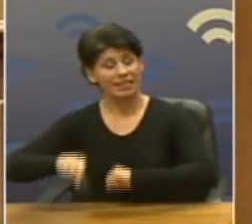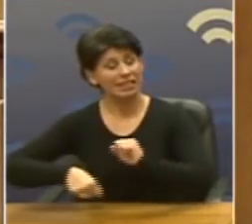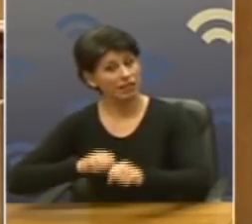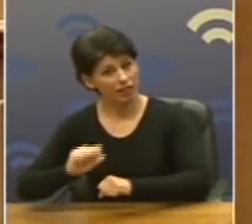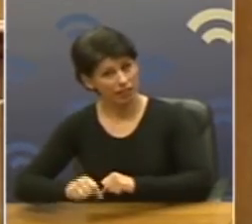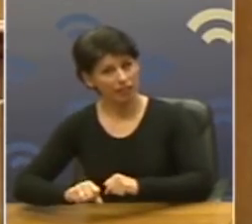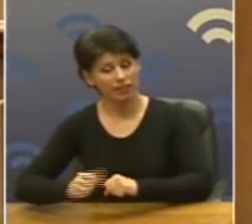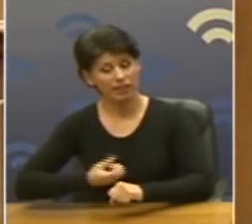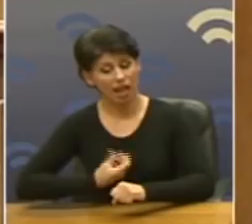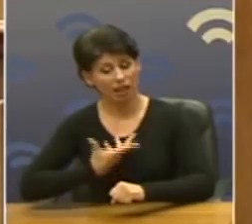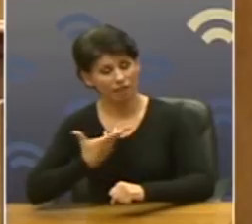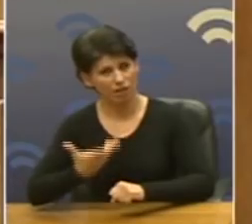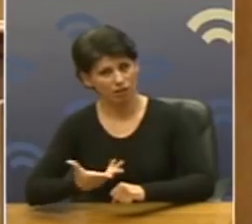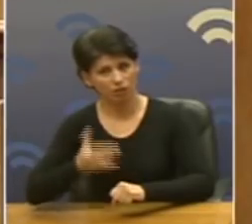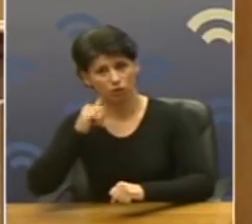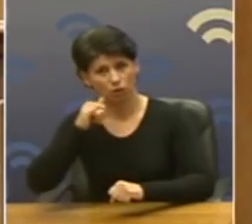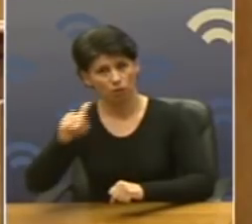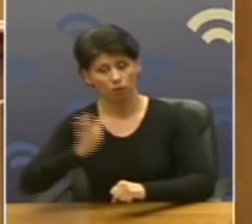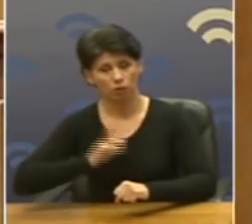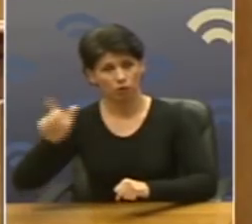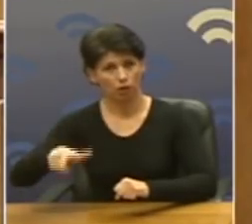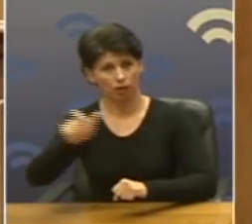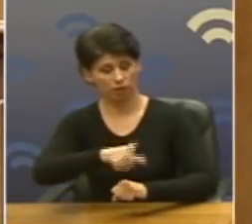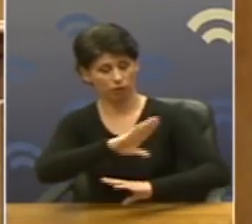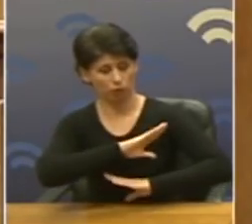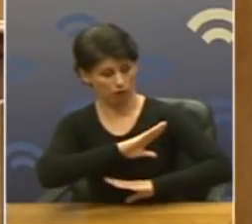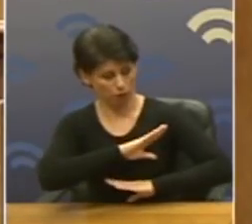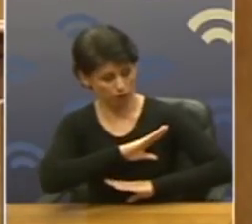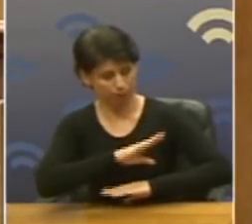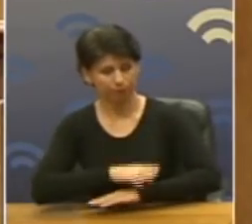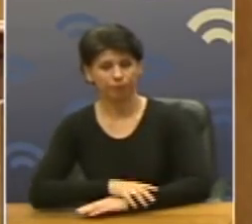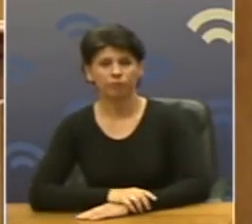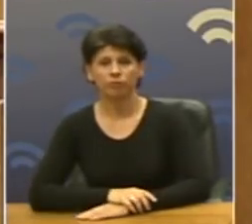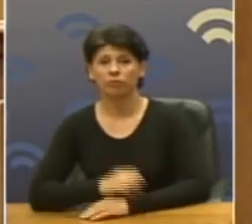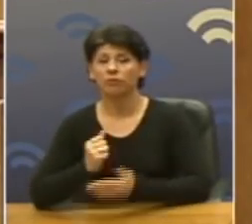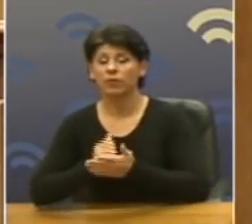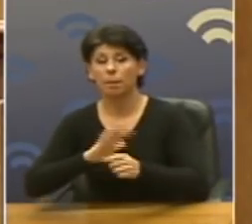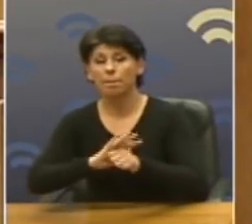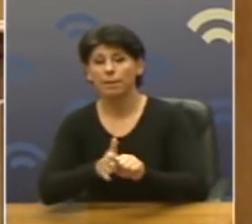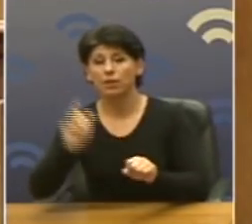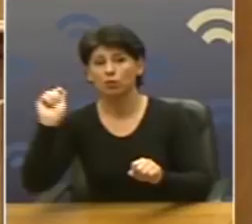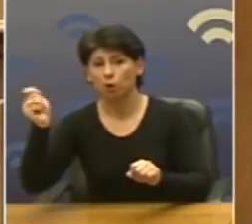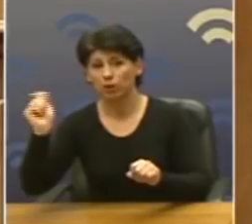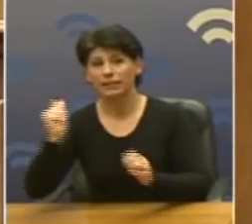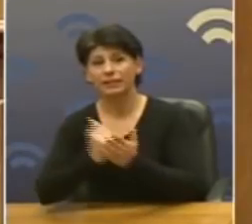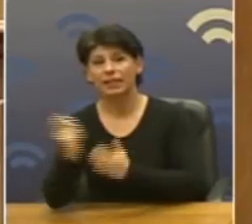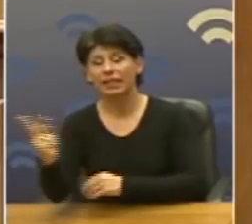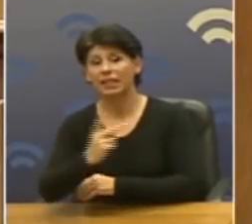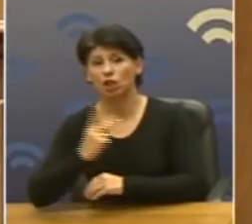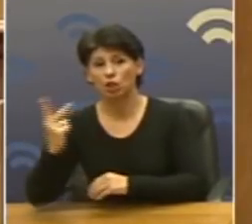συνδικαλιστικής έκφρασης των μονίμων στελεχών των ενόπλων δυνάμεων και της πλήρους πολιτικής και